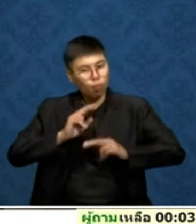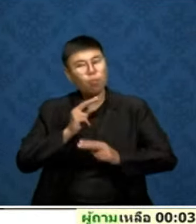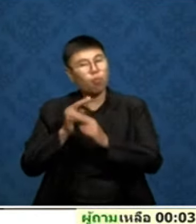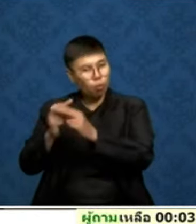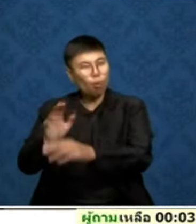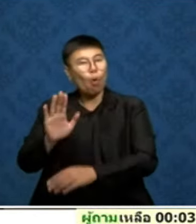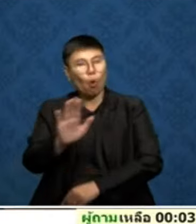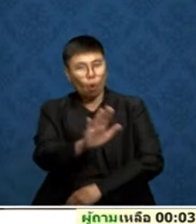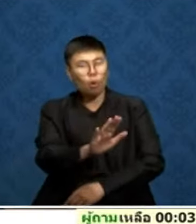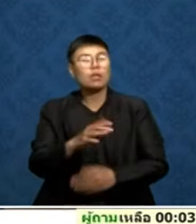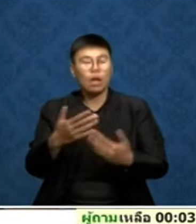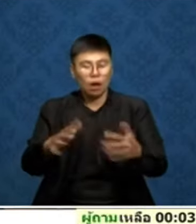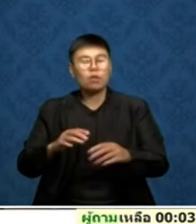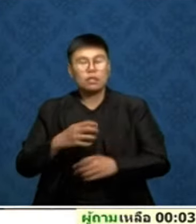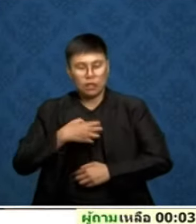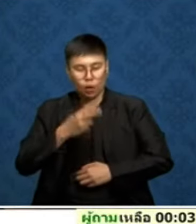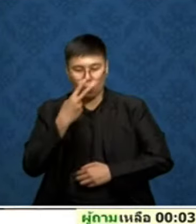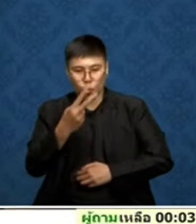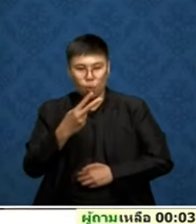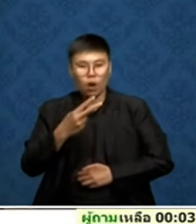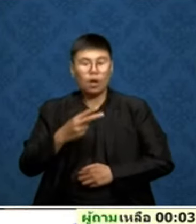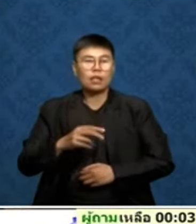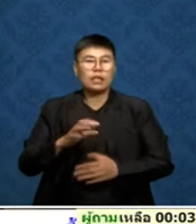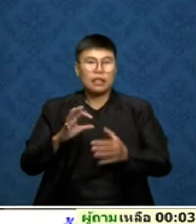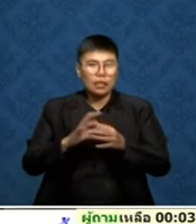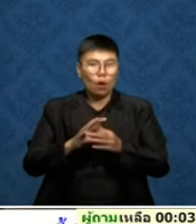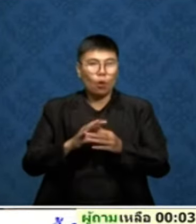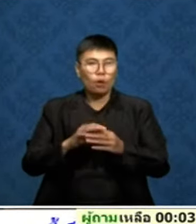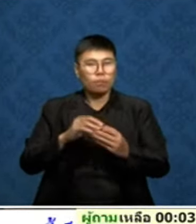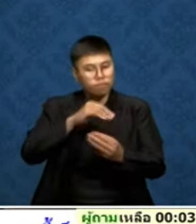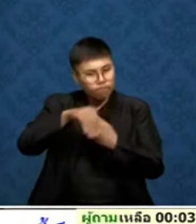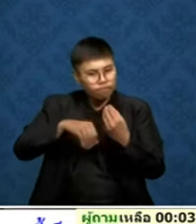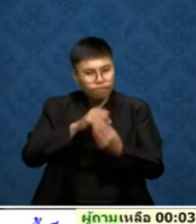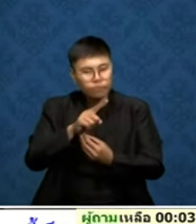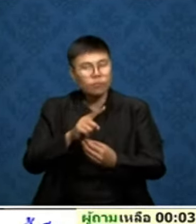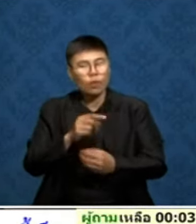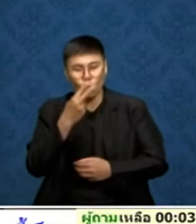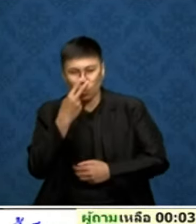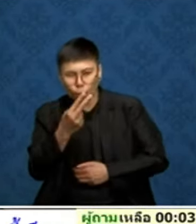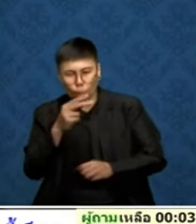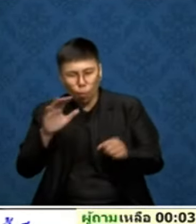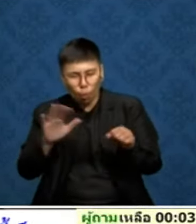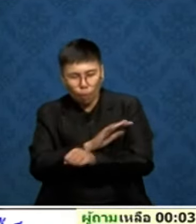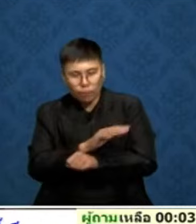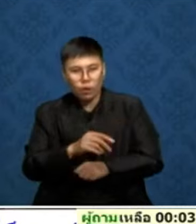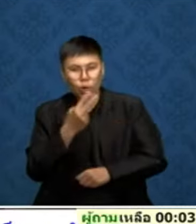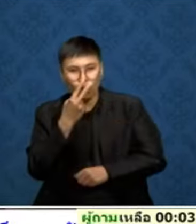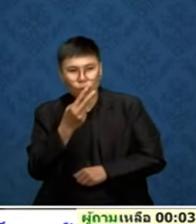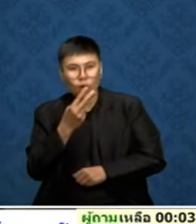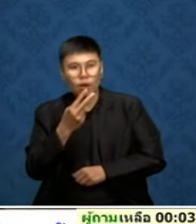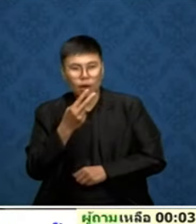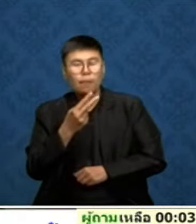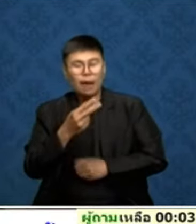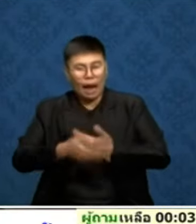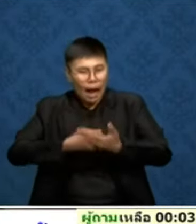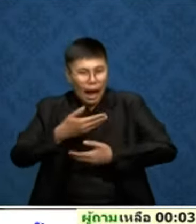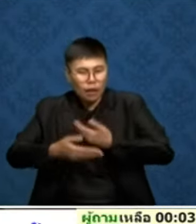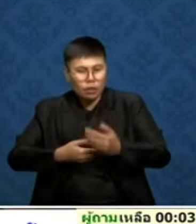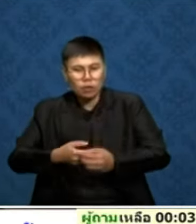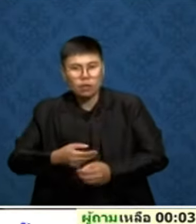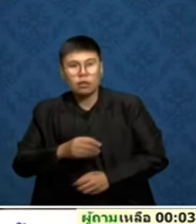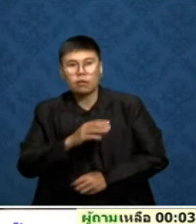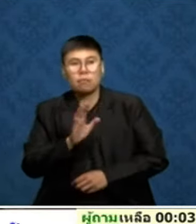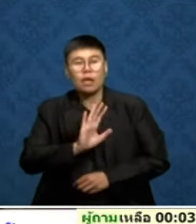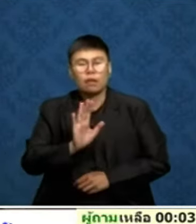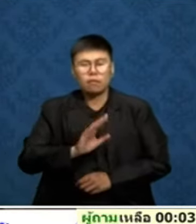านเรื่องกลไกราคากลไกตลาดอะไรนี่ครับก็จงรักษาเอาไว้นะครับแล้วรักษาให้ครบกับทุกประเทศคู่ค้าครับไม่ใช่พอกับประเ